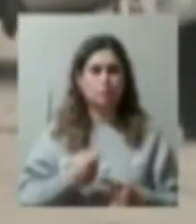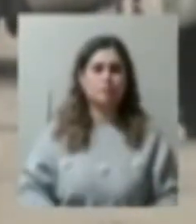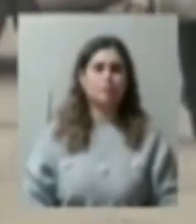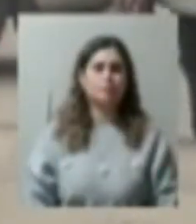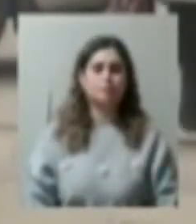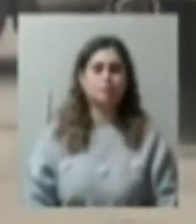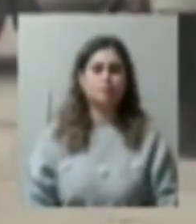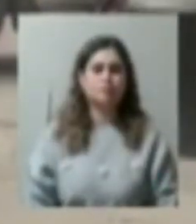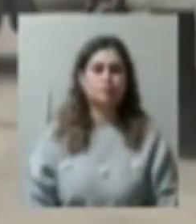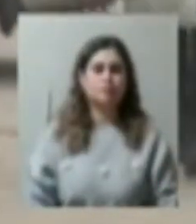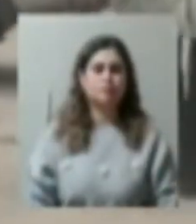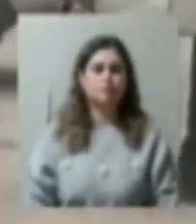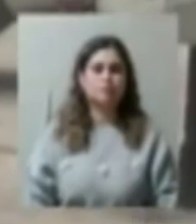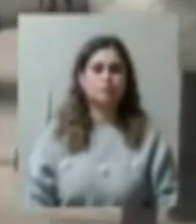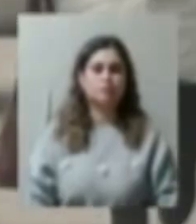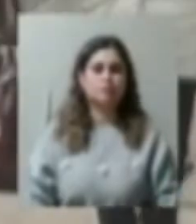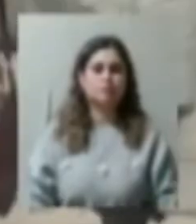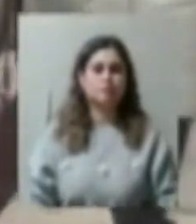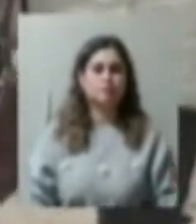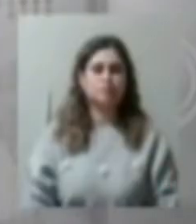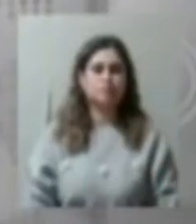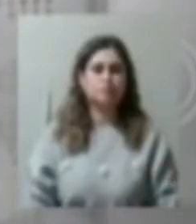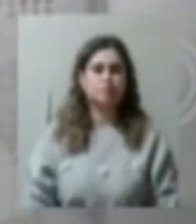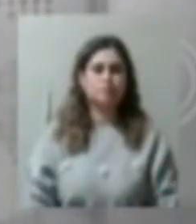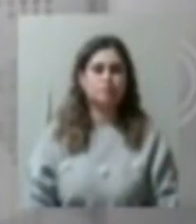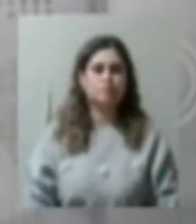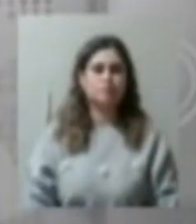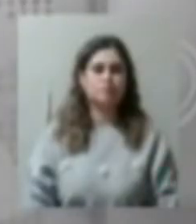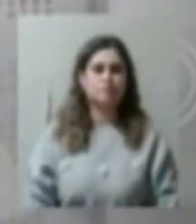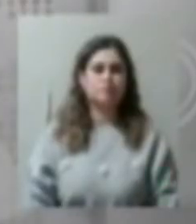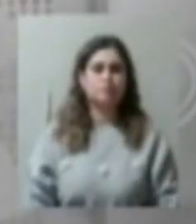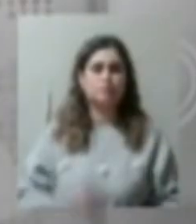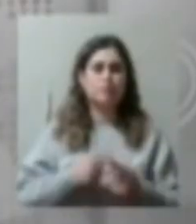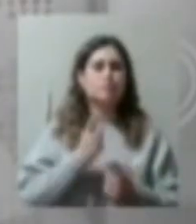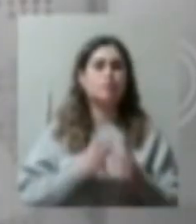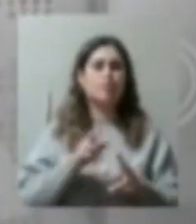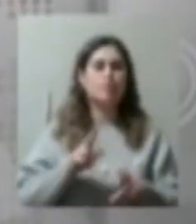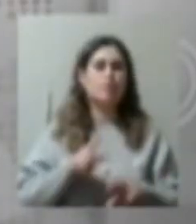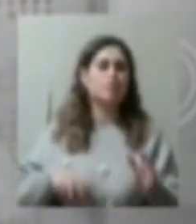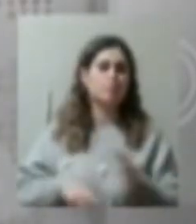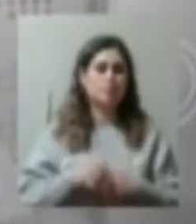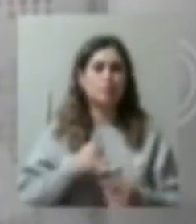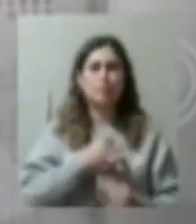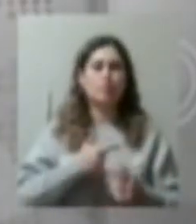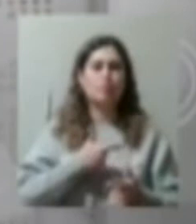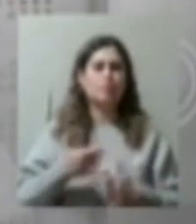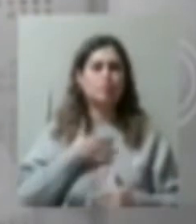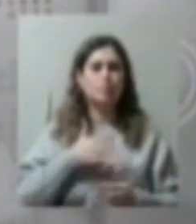Володимир Щепинуга. Новини на Суспільному. Херсон. Про зміни у правилах дорожнього руху готові поговорити у